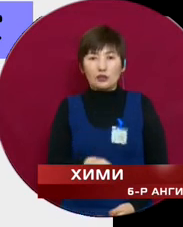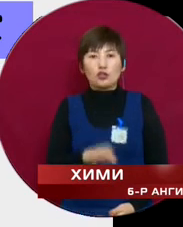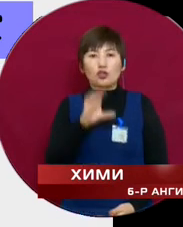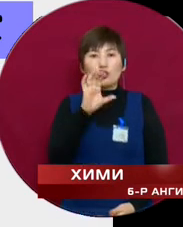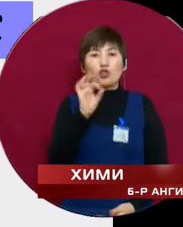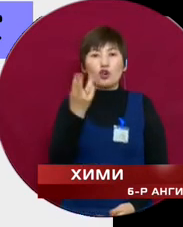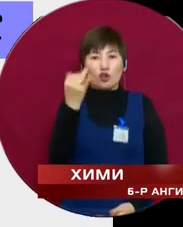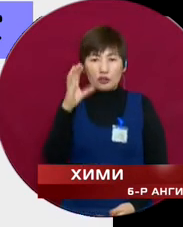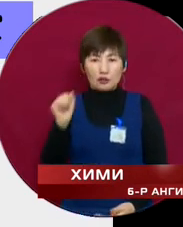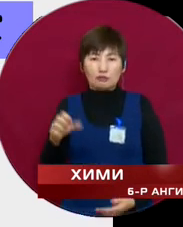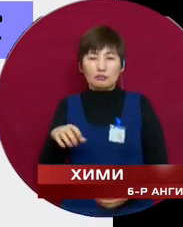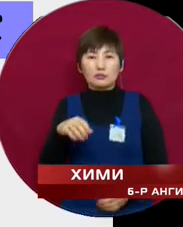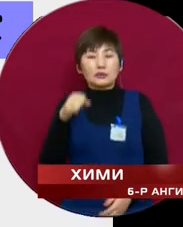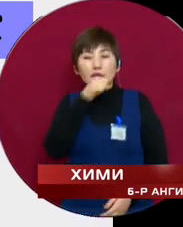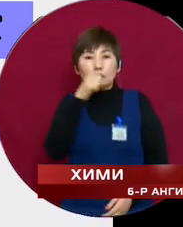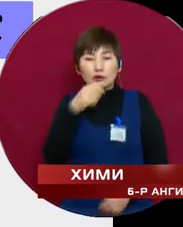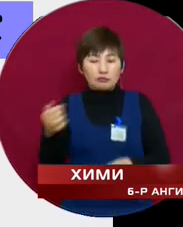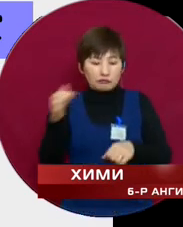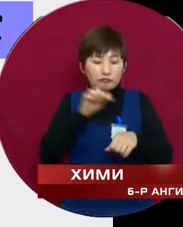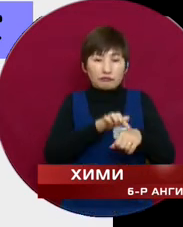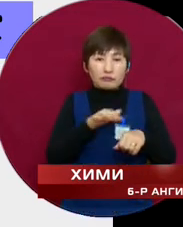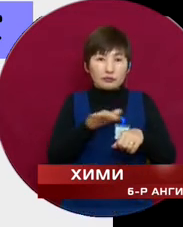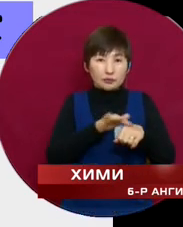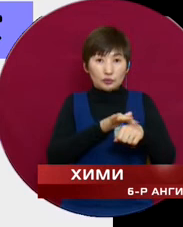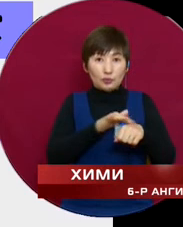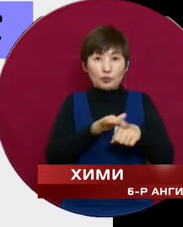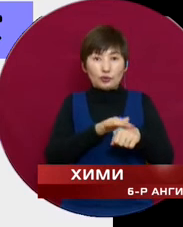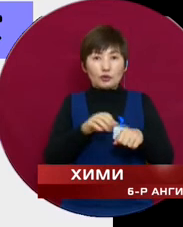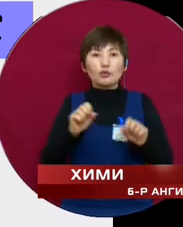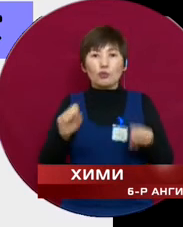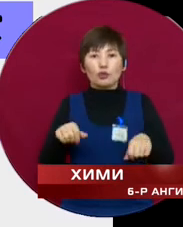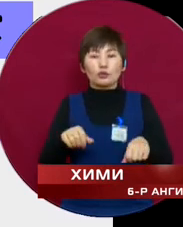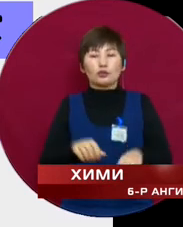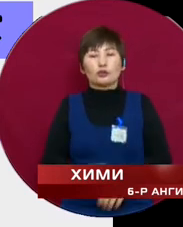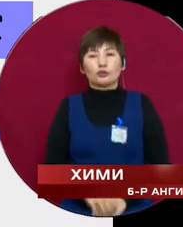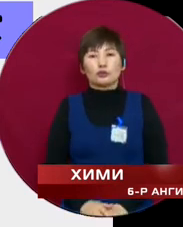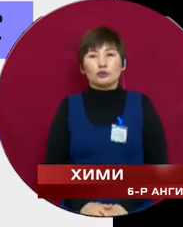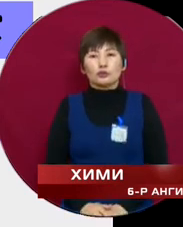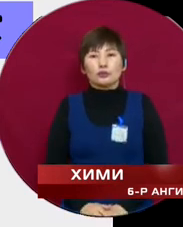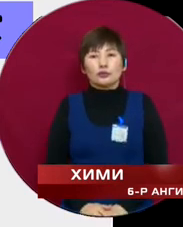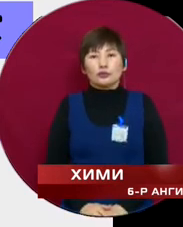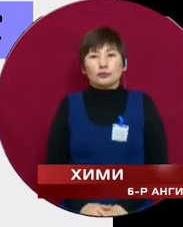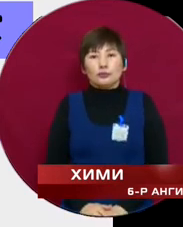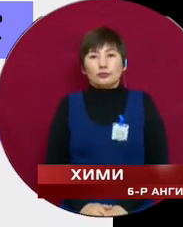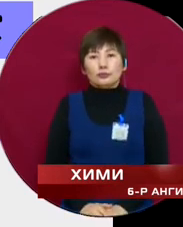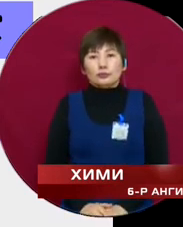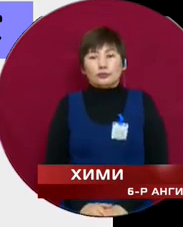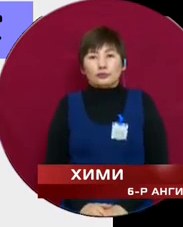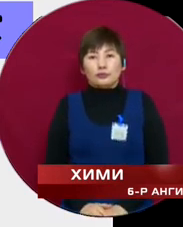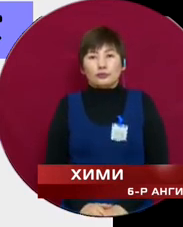сод, шүдний оо, савн нь суурлаг шинжтэй, лимон нь хүчлэг шинжтэй.